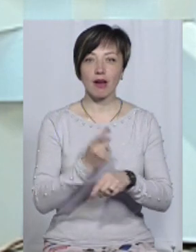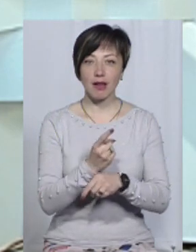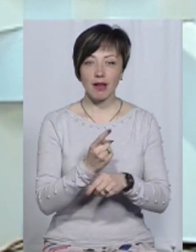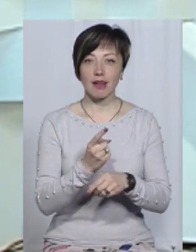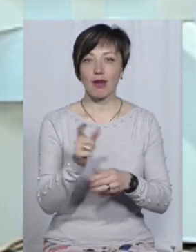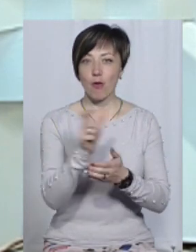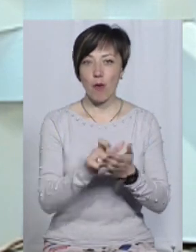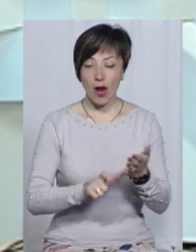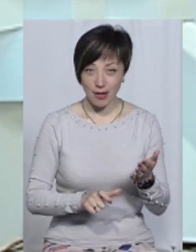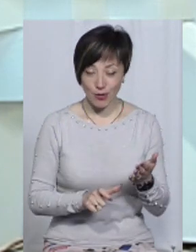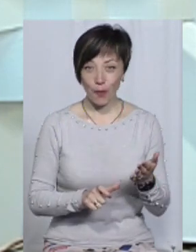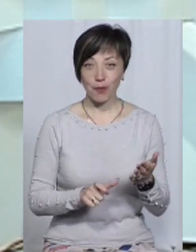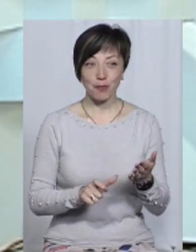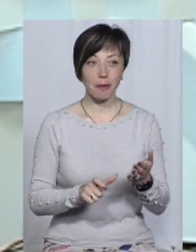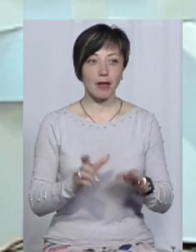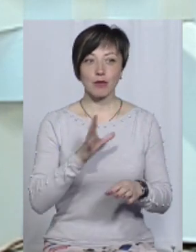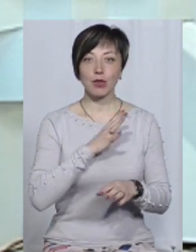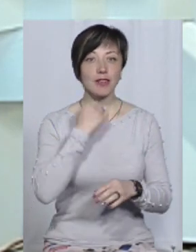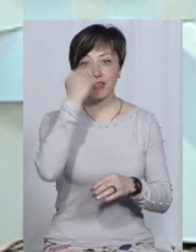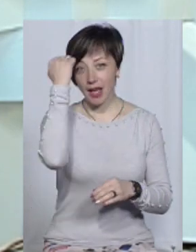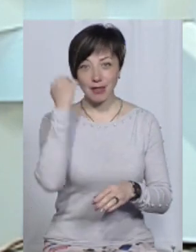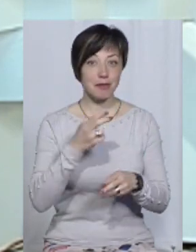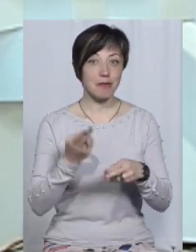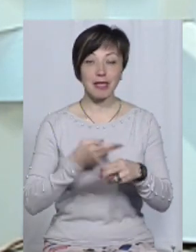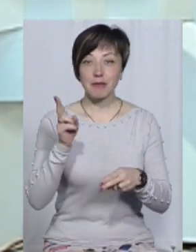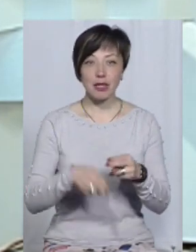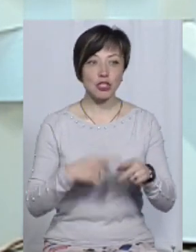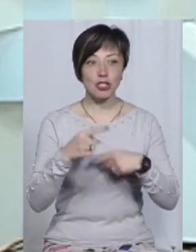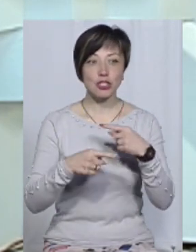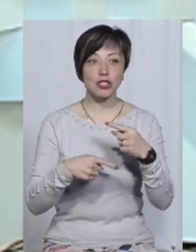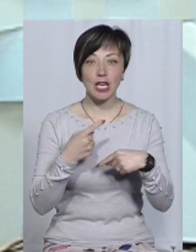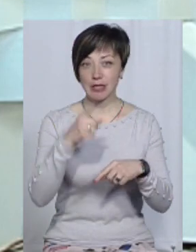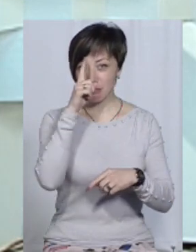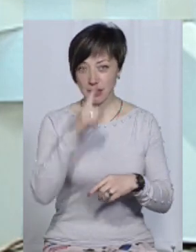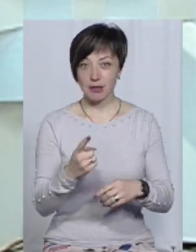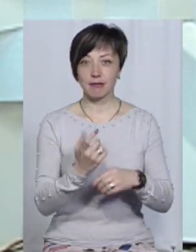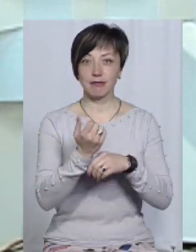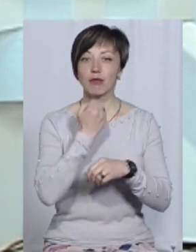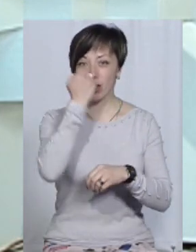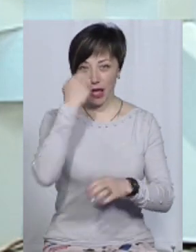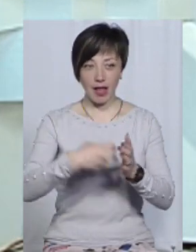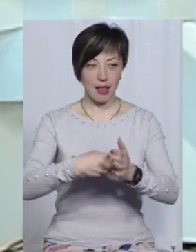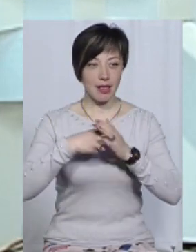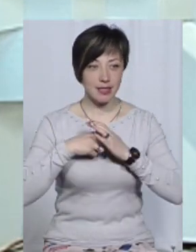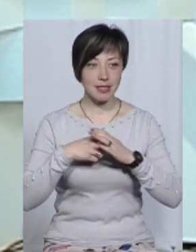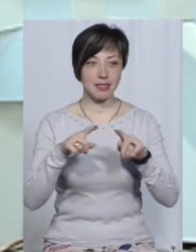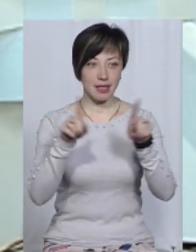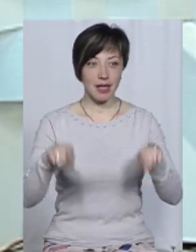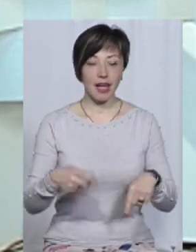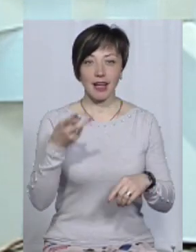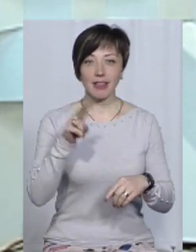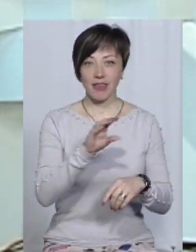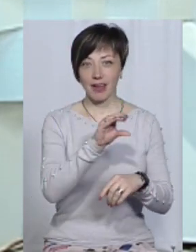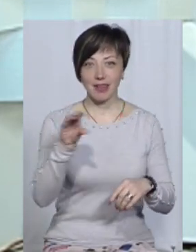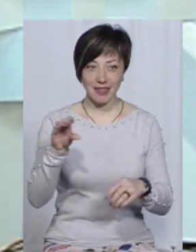Марчина Урбана Гумореску, так, були вдячні безмежно всього, і через місяць приходить подячний лист тої академії їхньої, і два